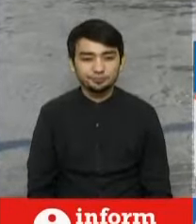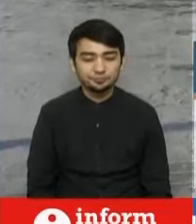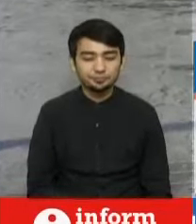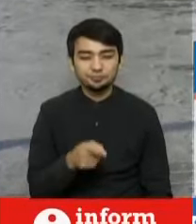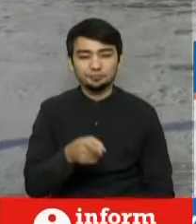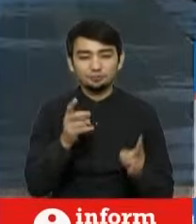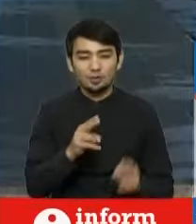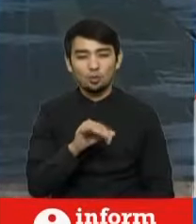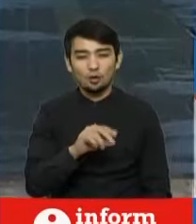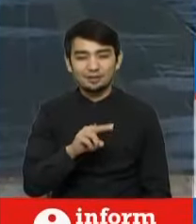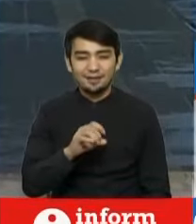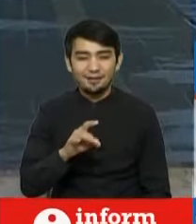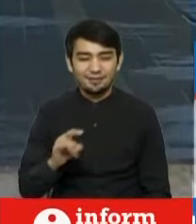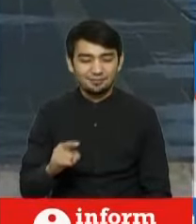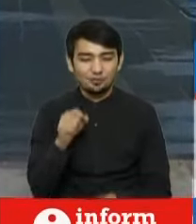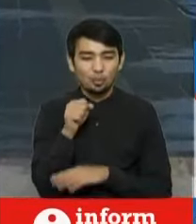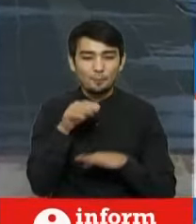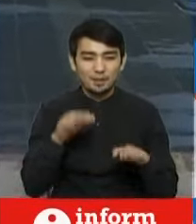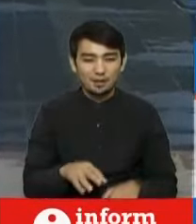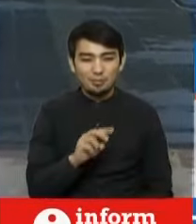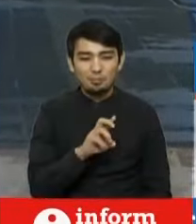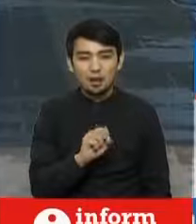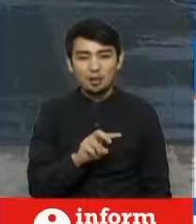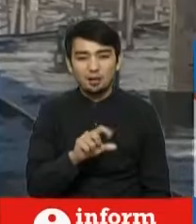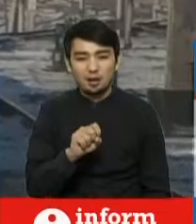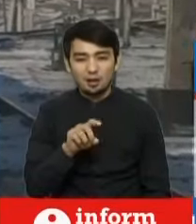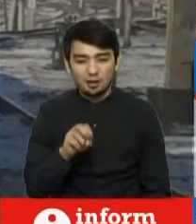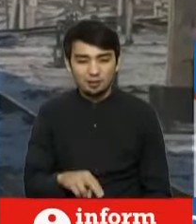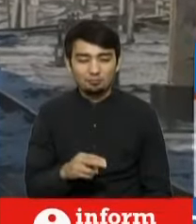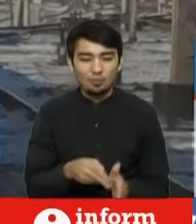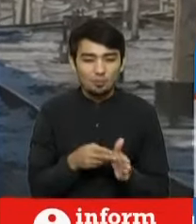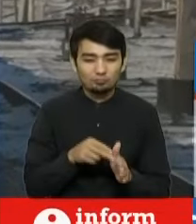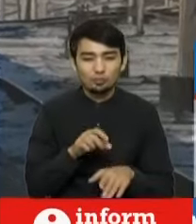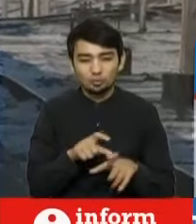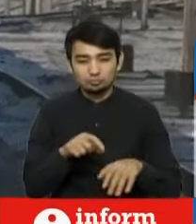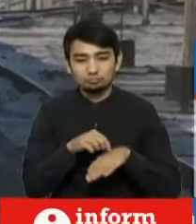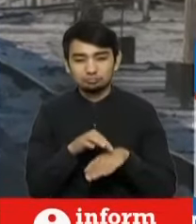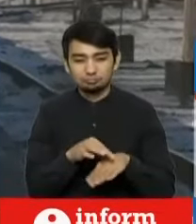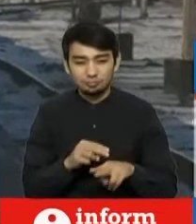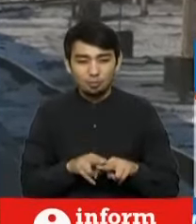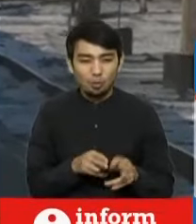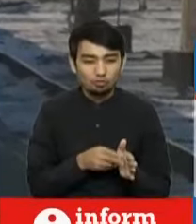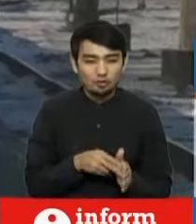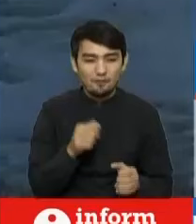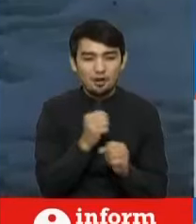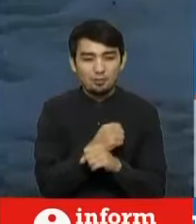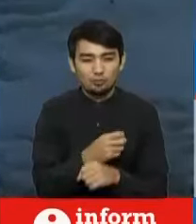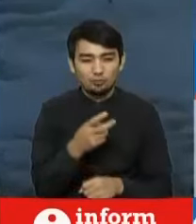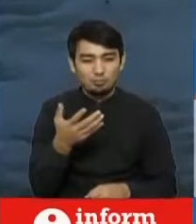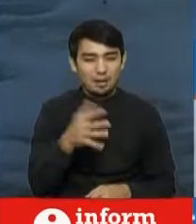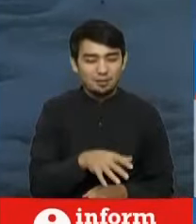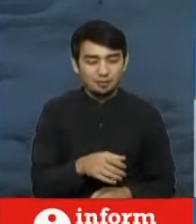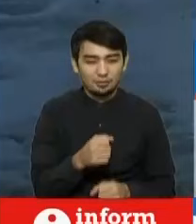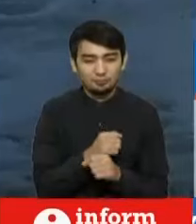Оқиға Құлсары станциясында болған. Волгоград-Ташкент бағытындағы жолаушылар пойызының мәшинесі алдынан шыққан қос өркешті бес